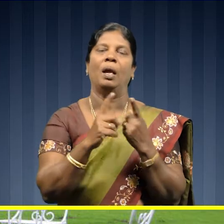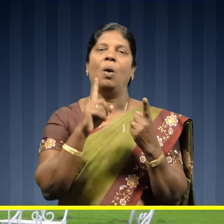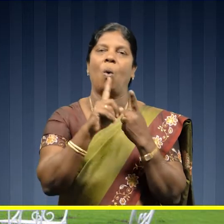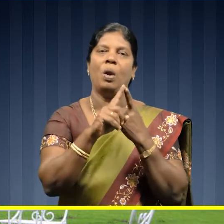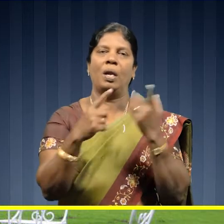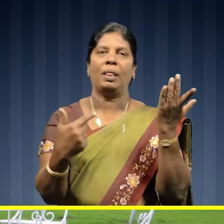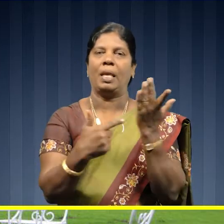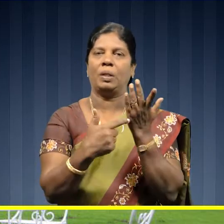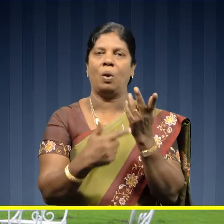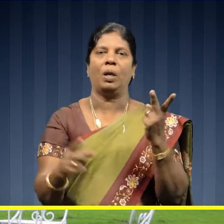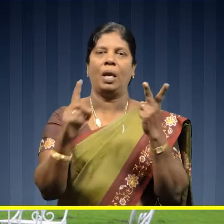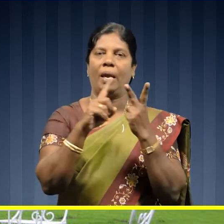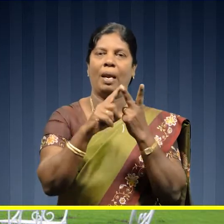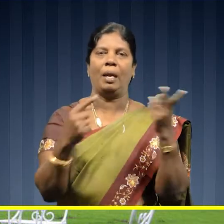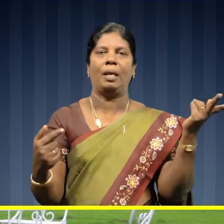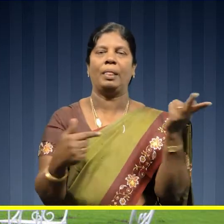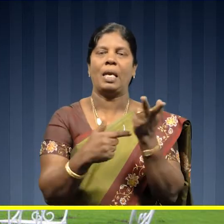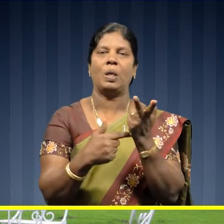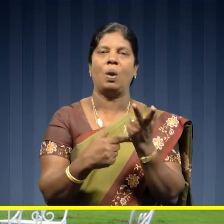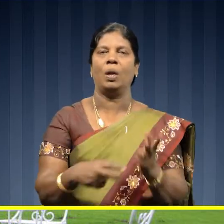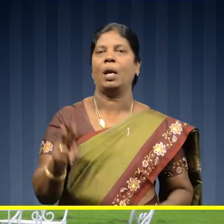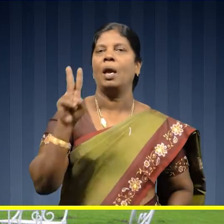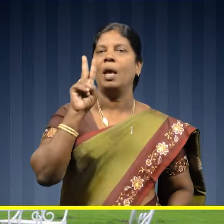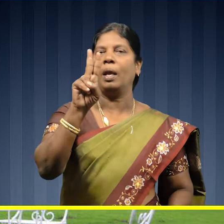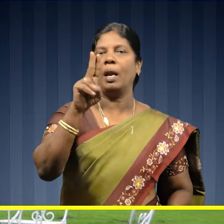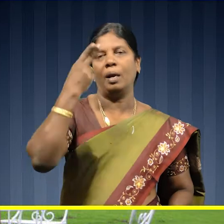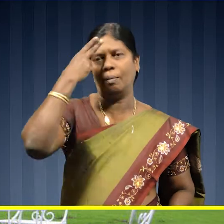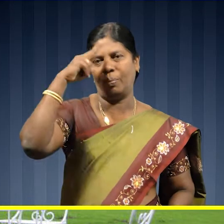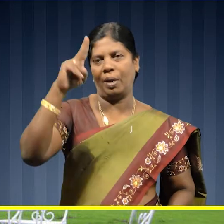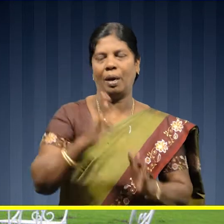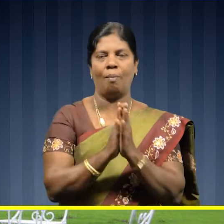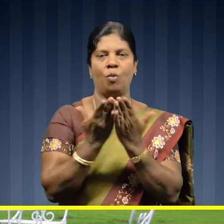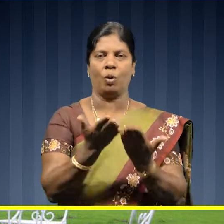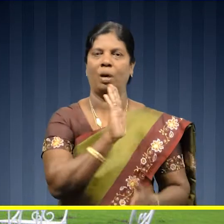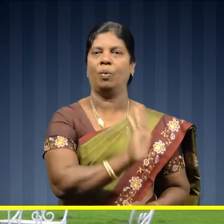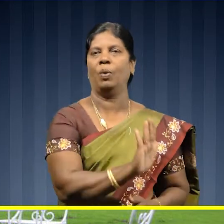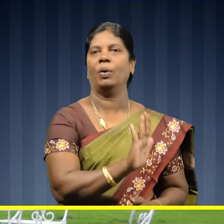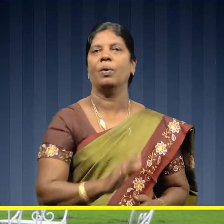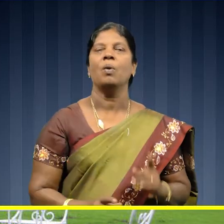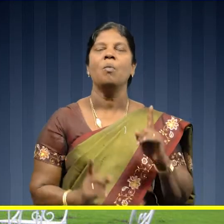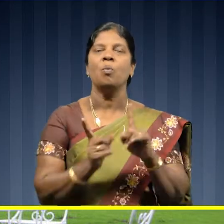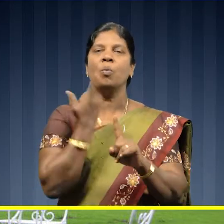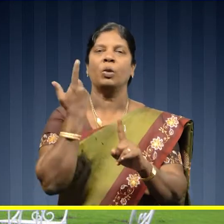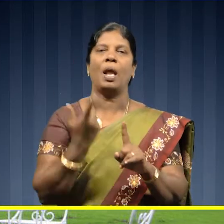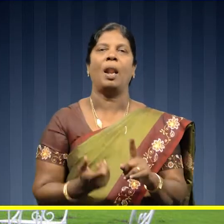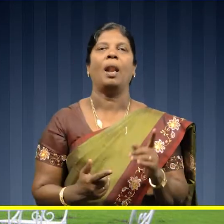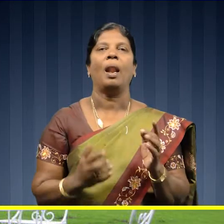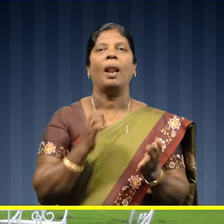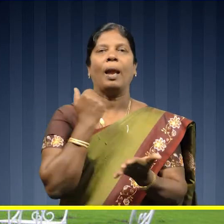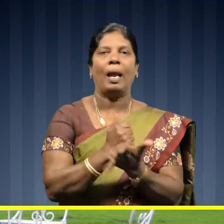அது 1 தெசலோனிக்கேயர், 2 தெசலோனிக்கேயர் என்று 2 பெயர்களோடு இருக்கிறது. அதில்